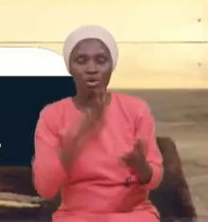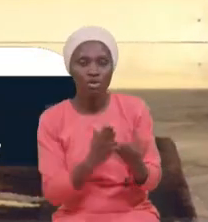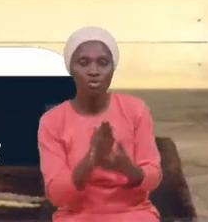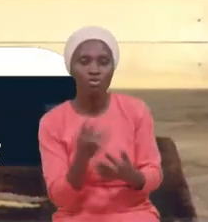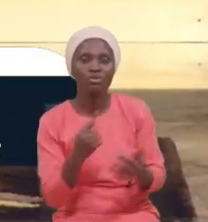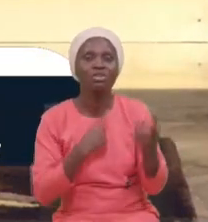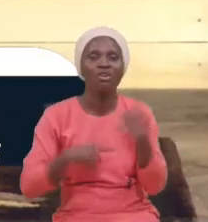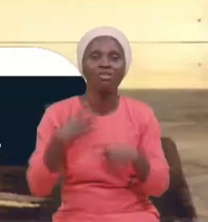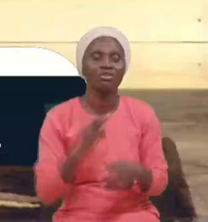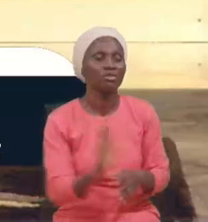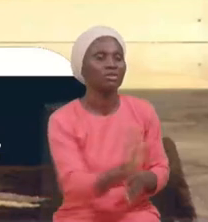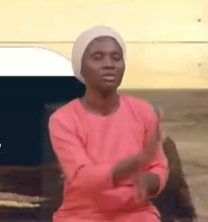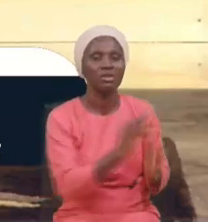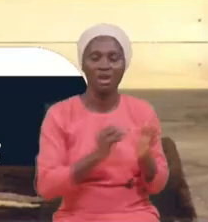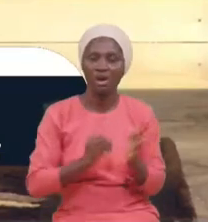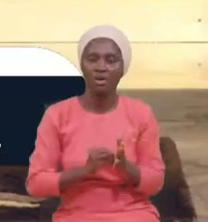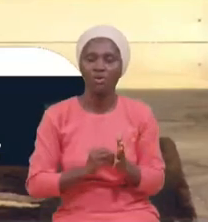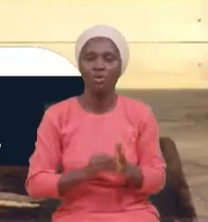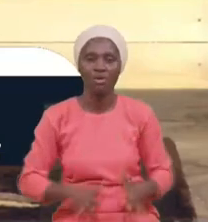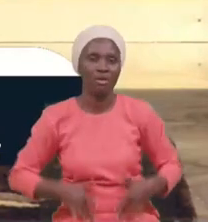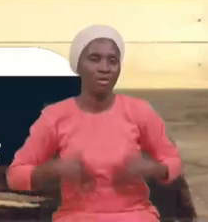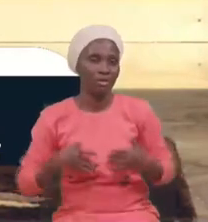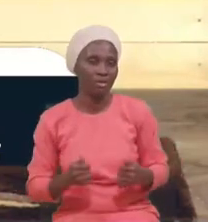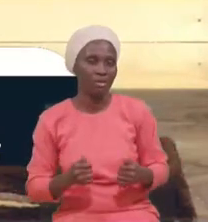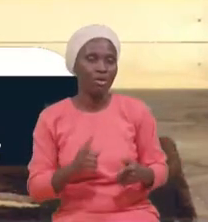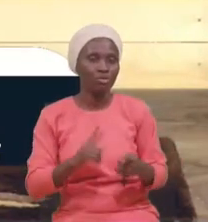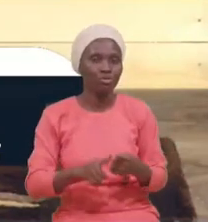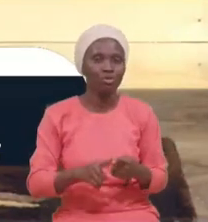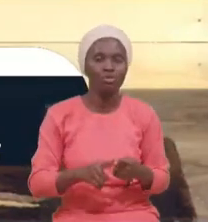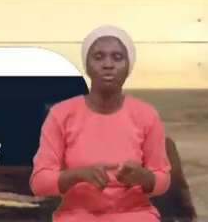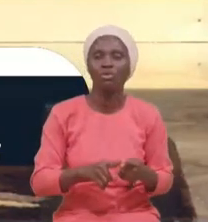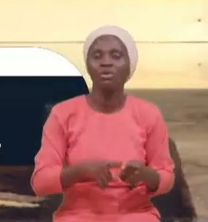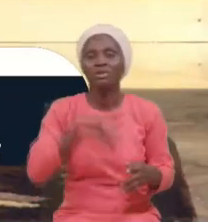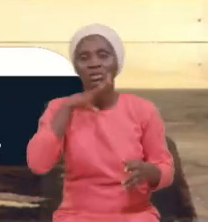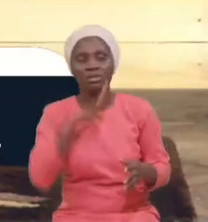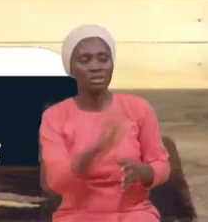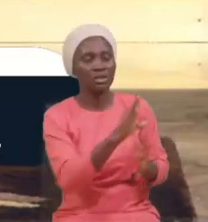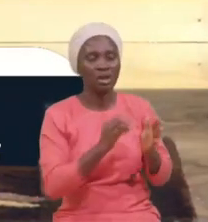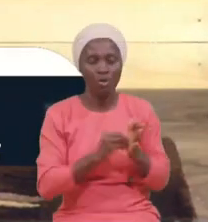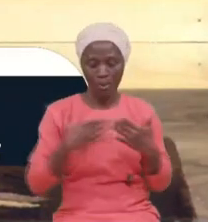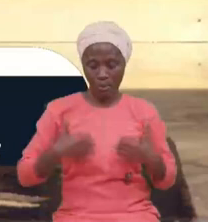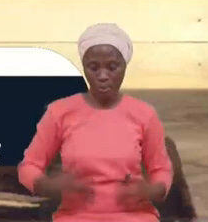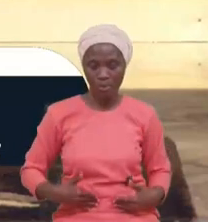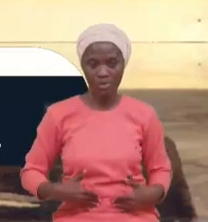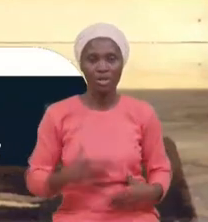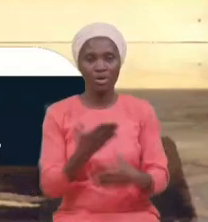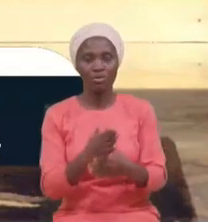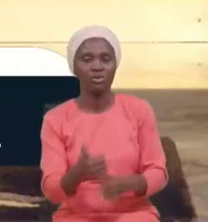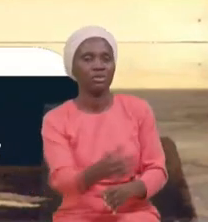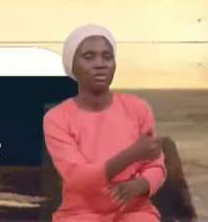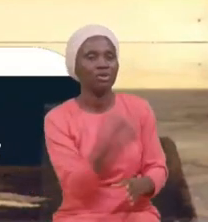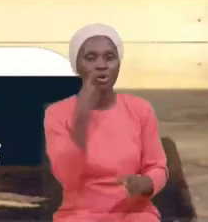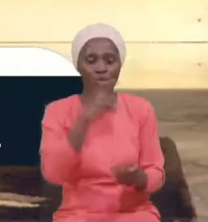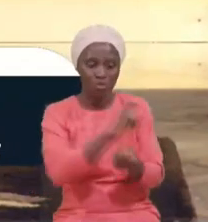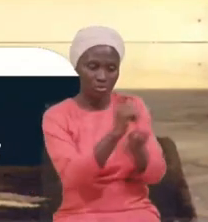les convoitises de leur cœur, en sorte qu'ils déshonorent eux-mêmes leur propre corps. Eux qui ont